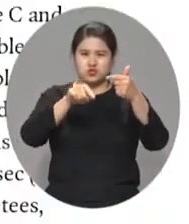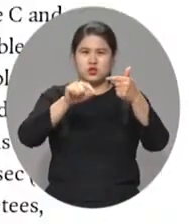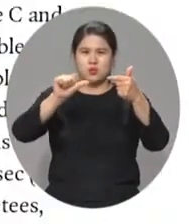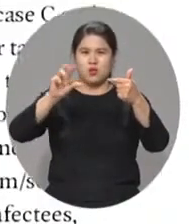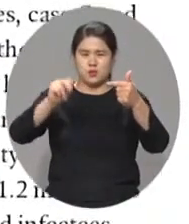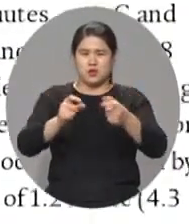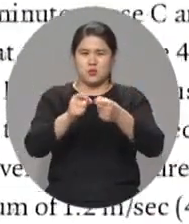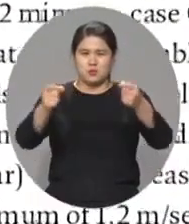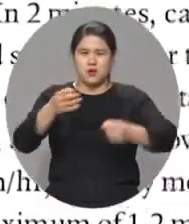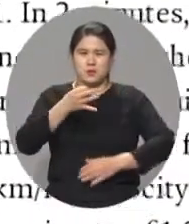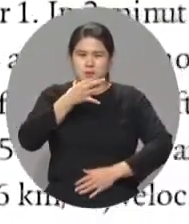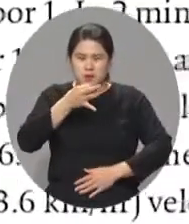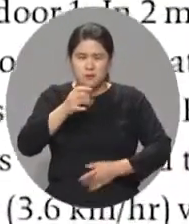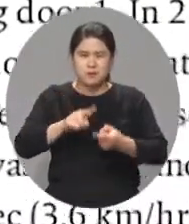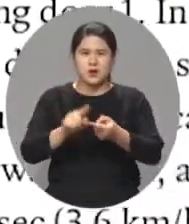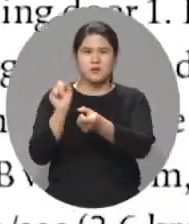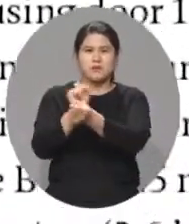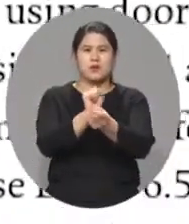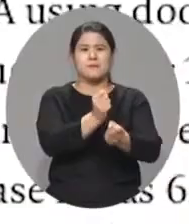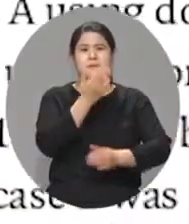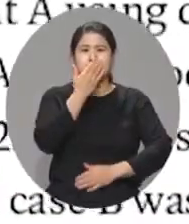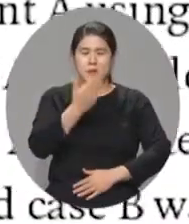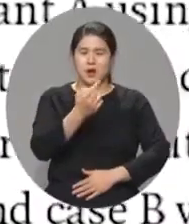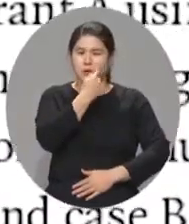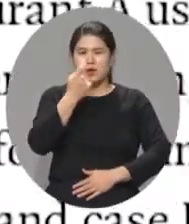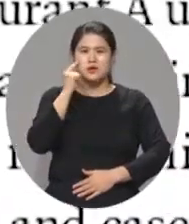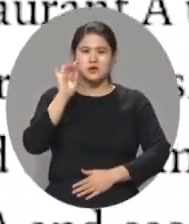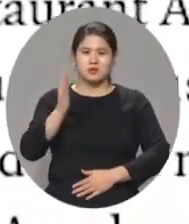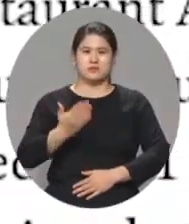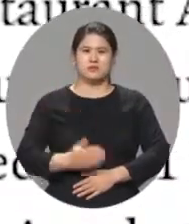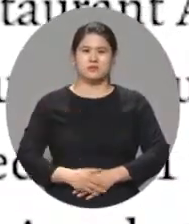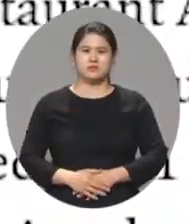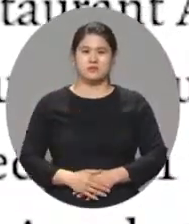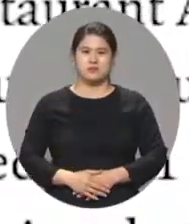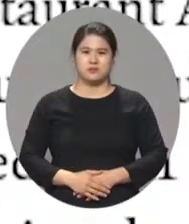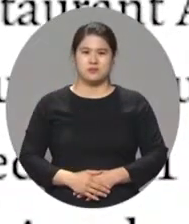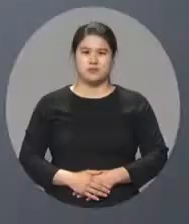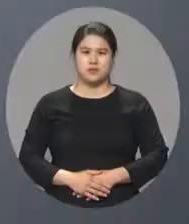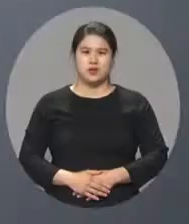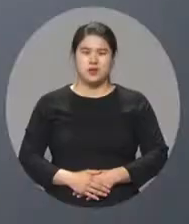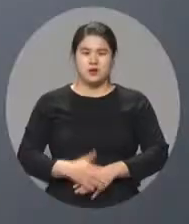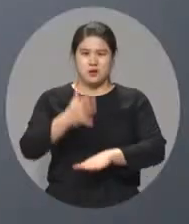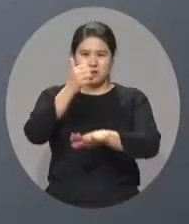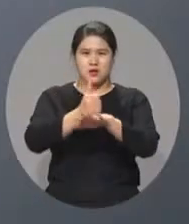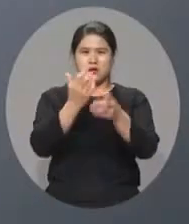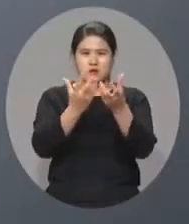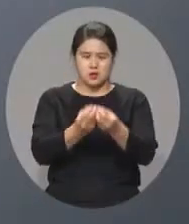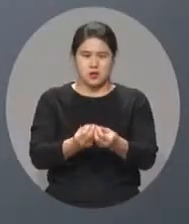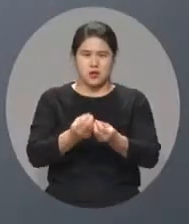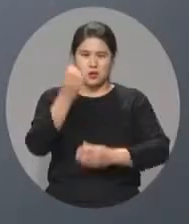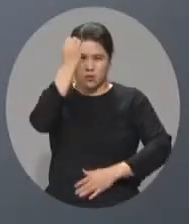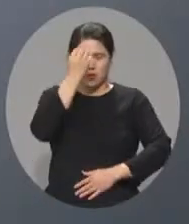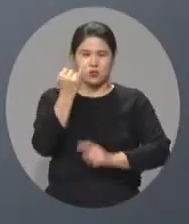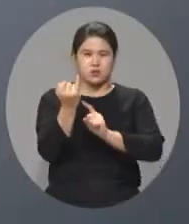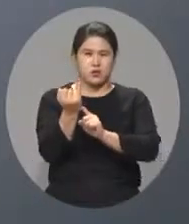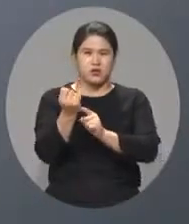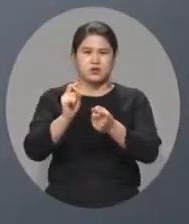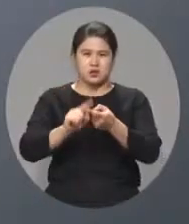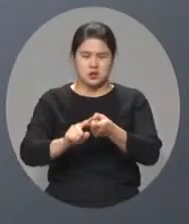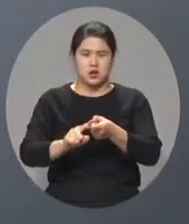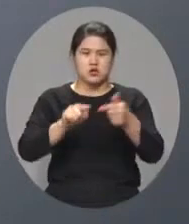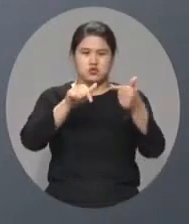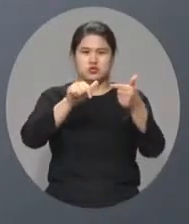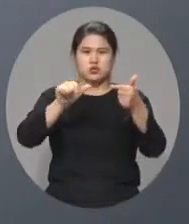까지도 비말 전파가 가능하다는 사실을 확인했습니다 회장 사례에서 여고생은 대전 확진 자와